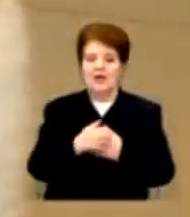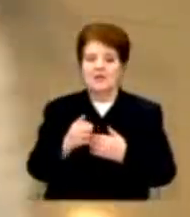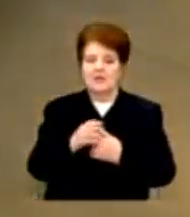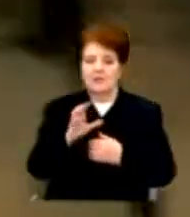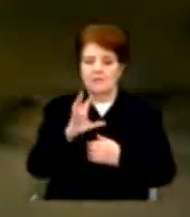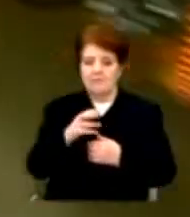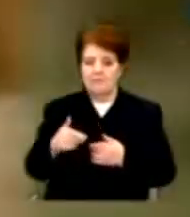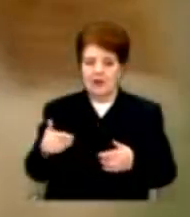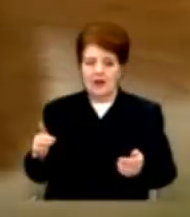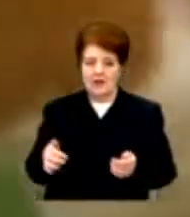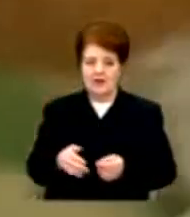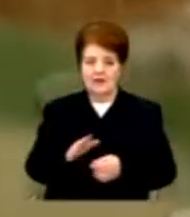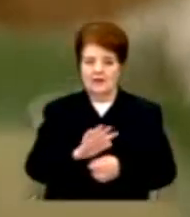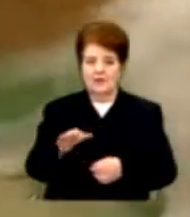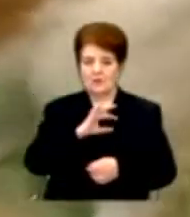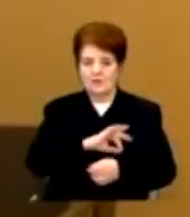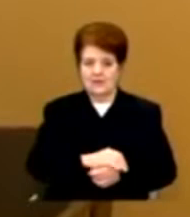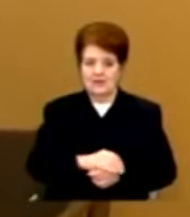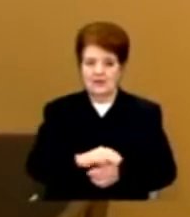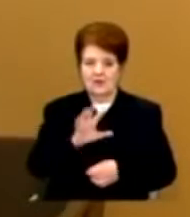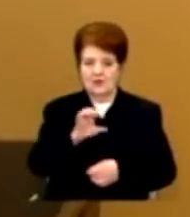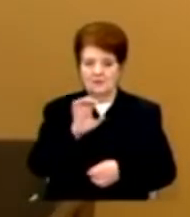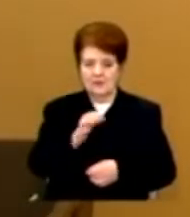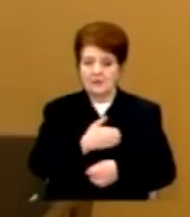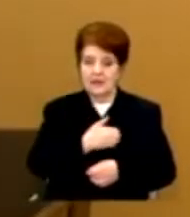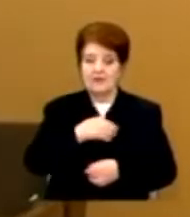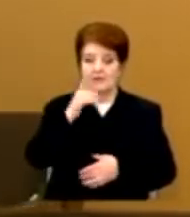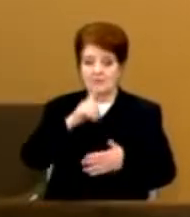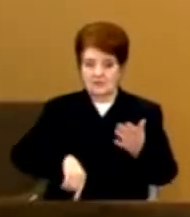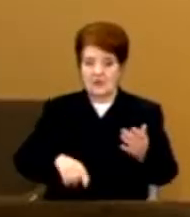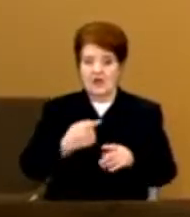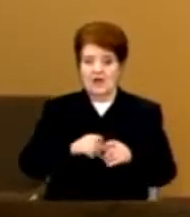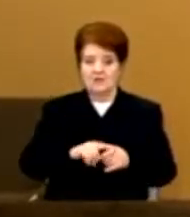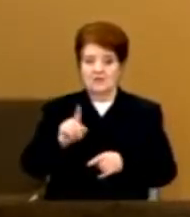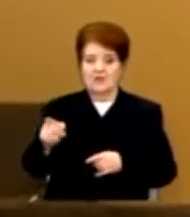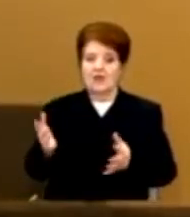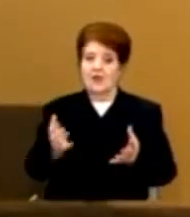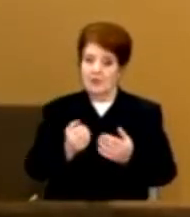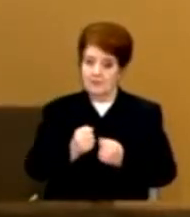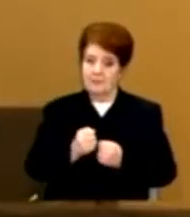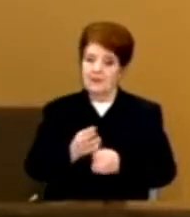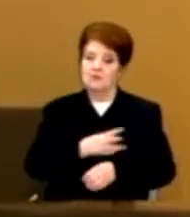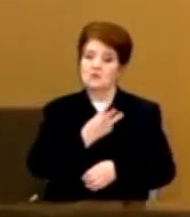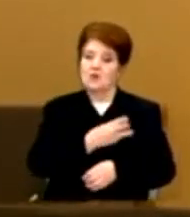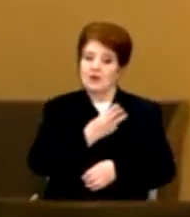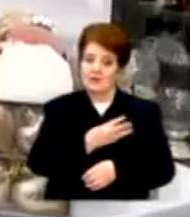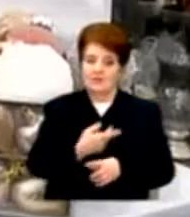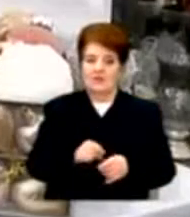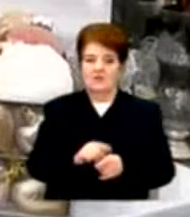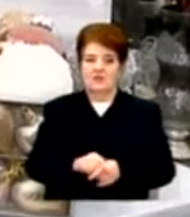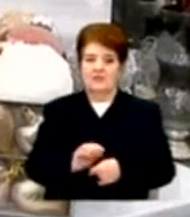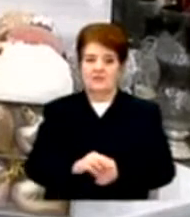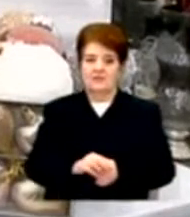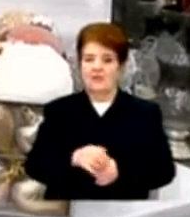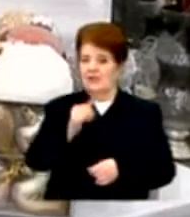putea dovedi inutile. Putem lua un animal doar dacă știm sigur că cel care îl va primi își dorește și este pregătit pentru așa ceva. Nu